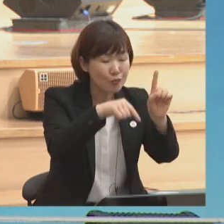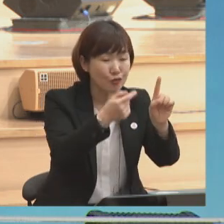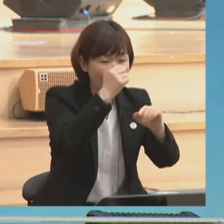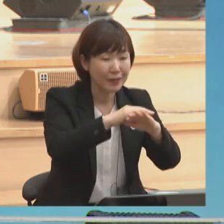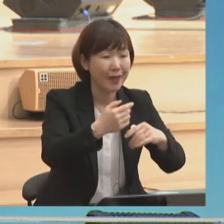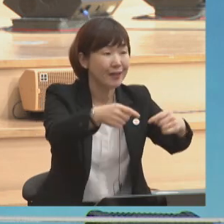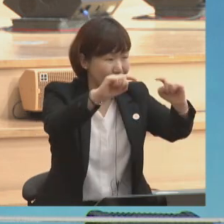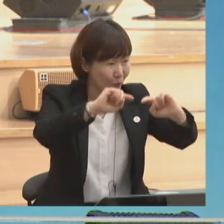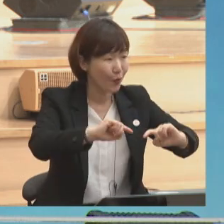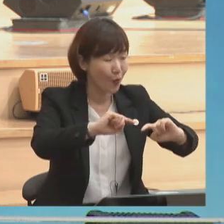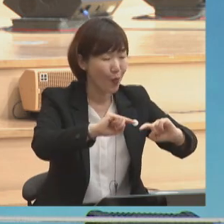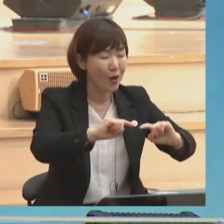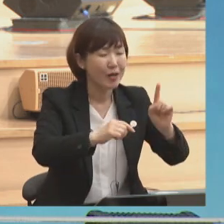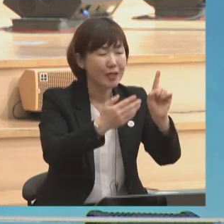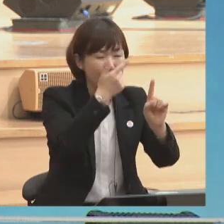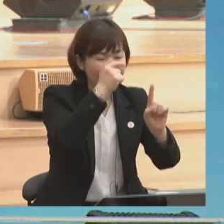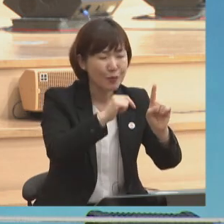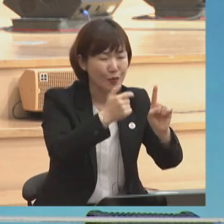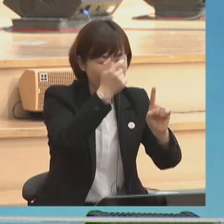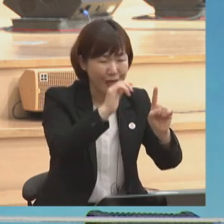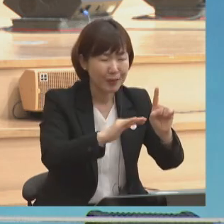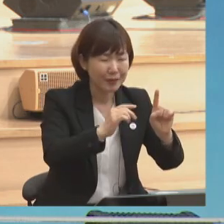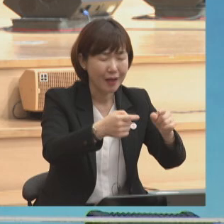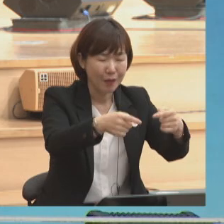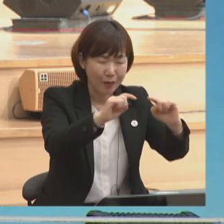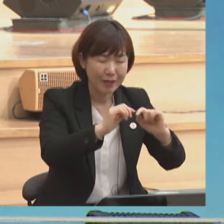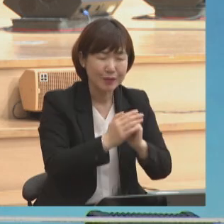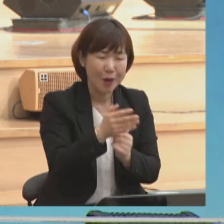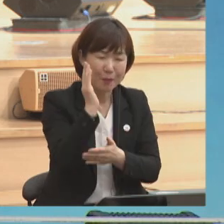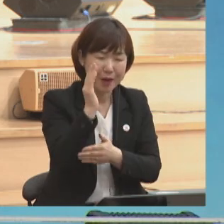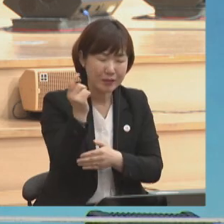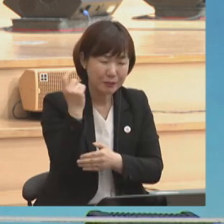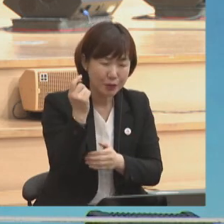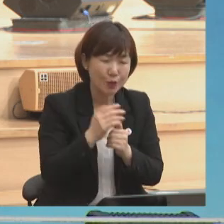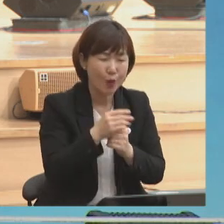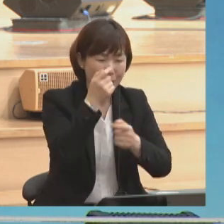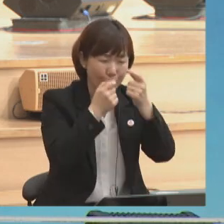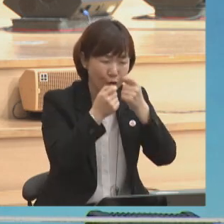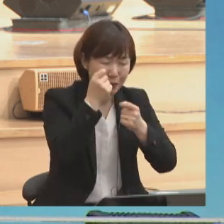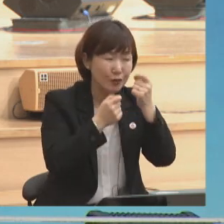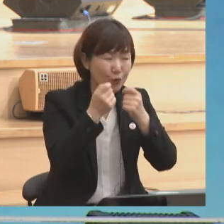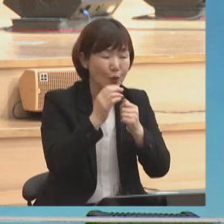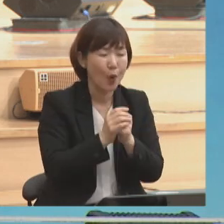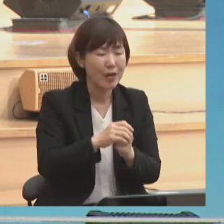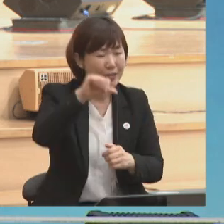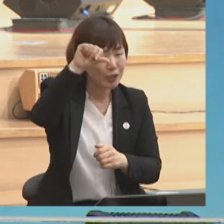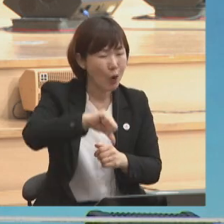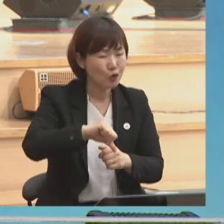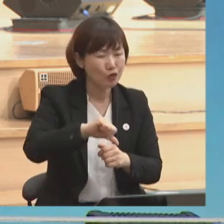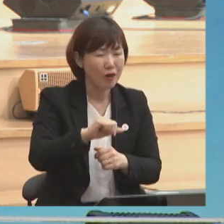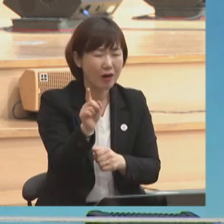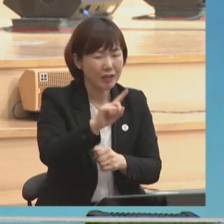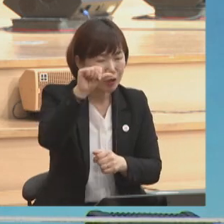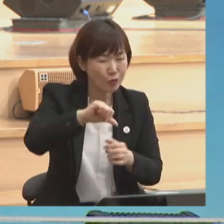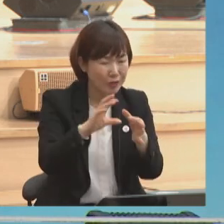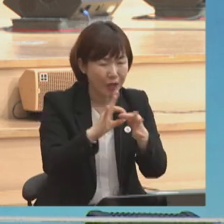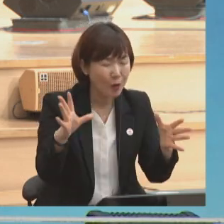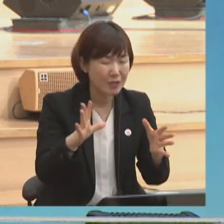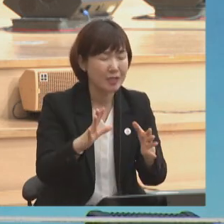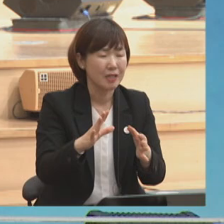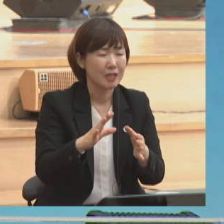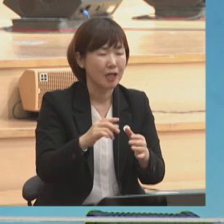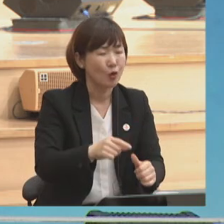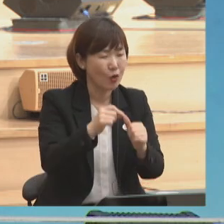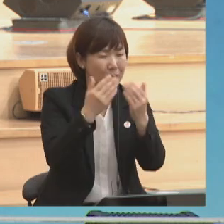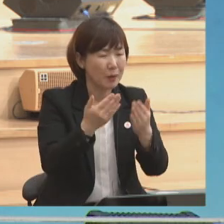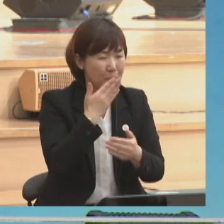예배의 말씀을 울면서 듣고는 저주받은 영혼도 구원받을 수 있다는 이 말씀에 자기에게 하는 말 같다고 그렇게